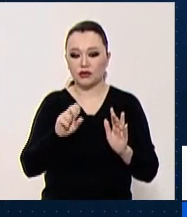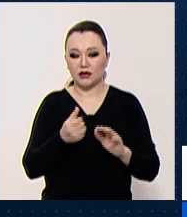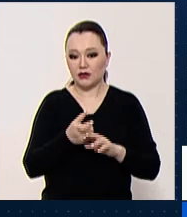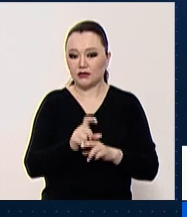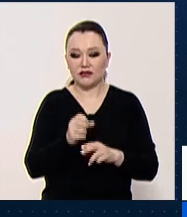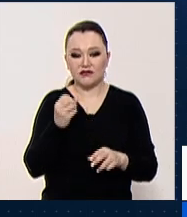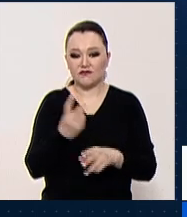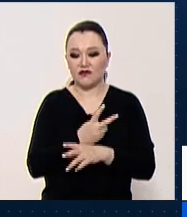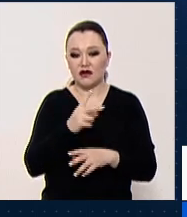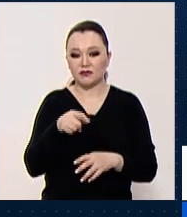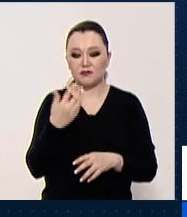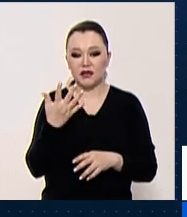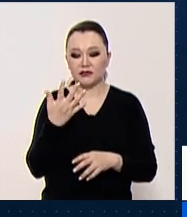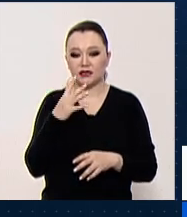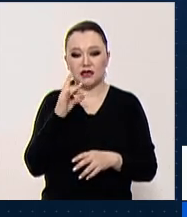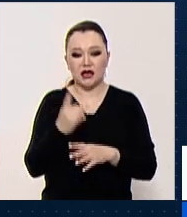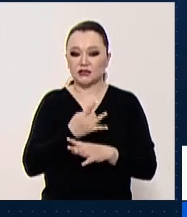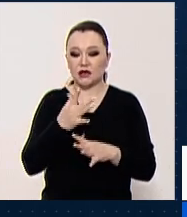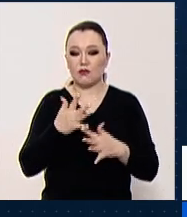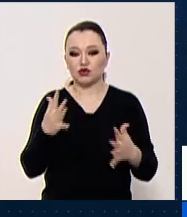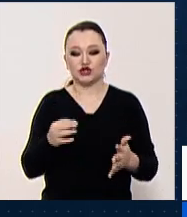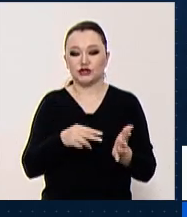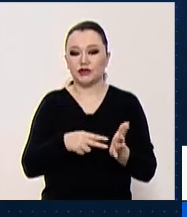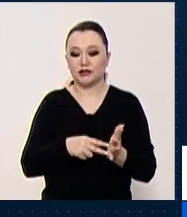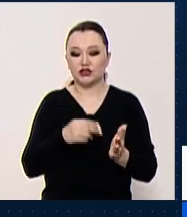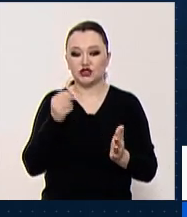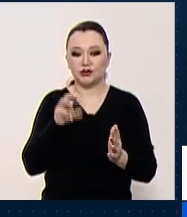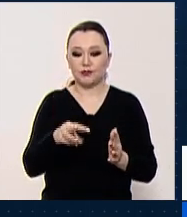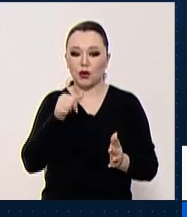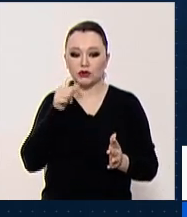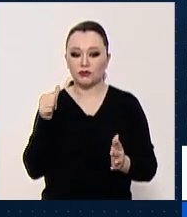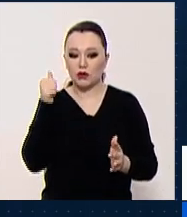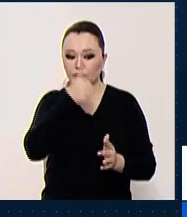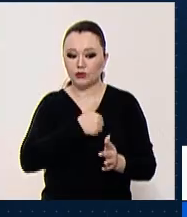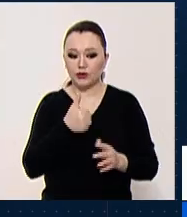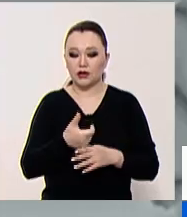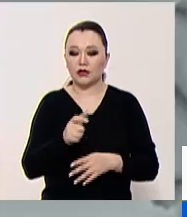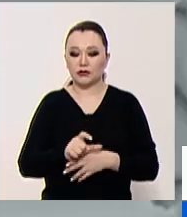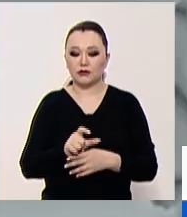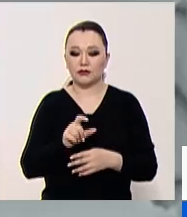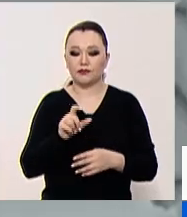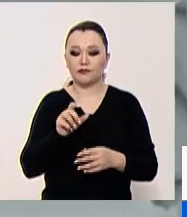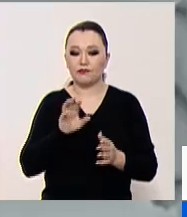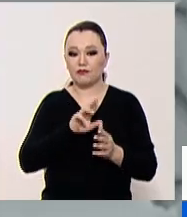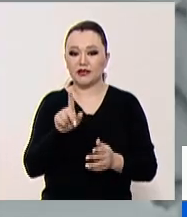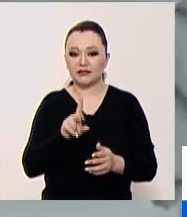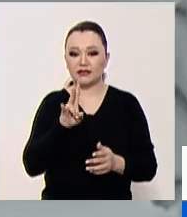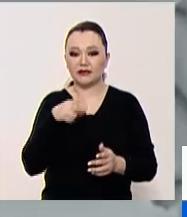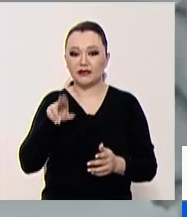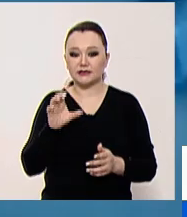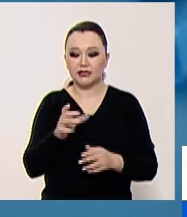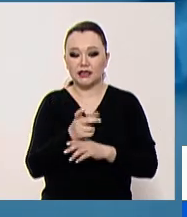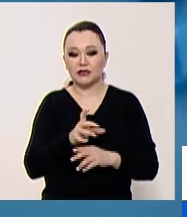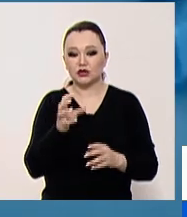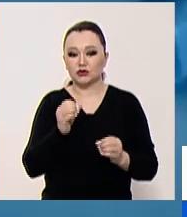почти 2,5 раза выше цена, чем в прошлом году. И это все без НДС. Из-за того, что цены подскочили, возникла